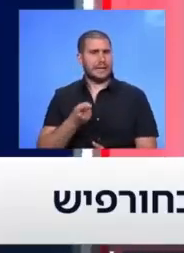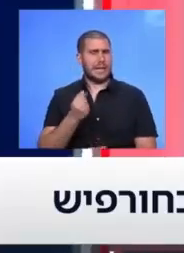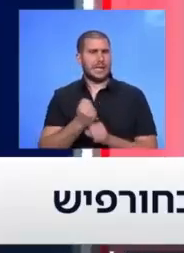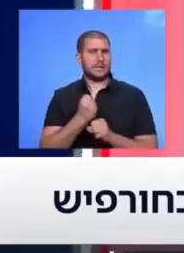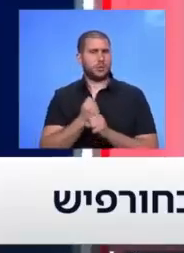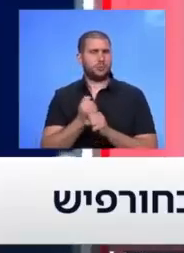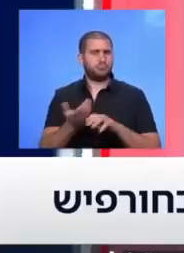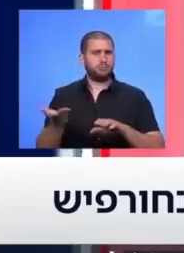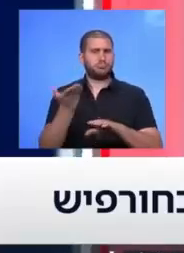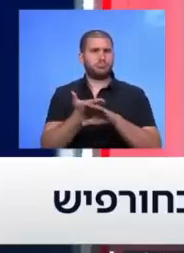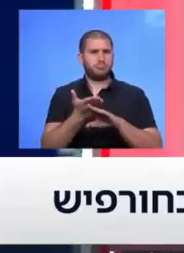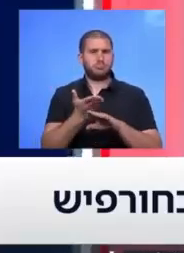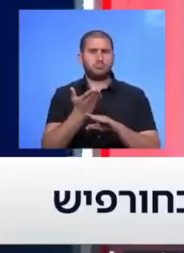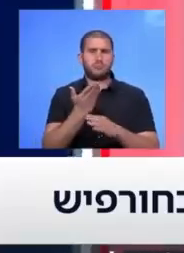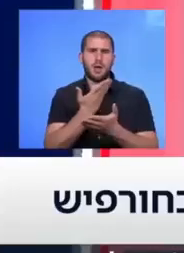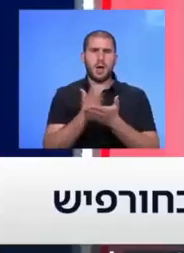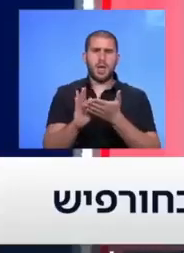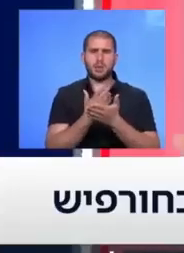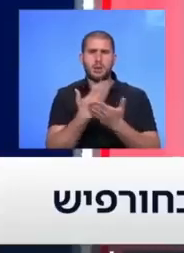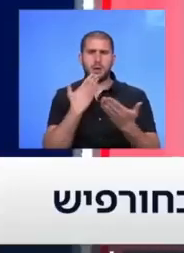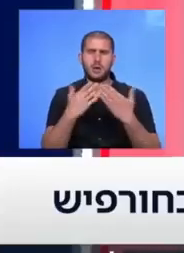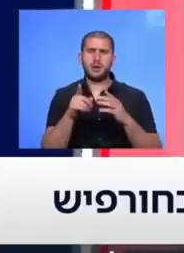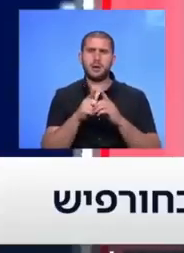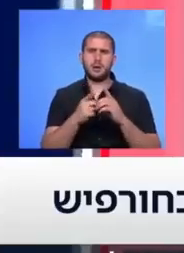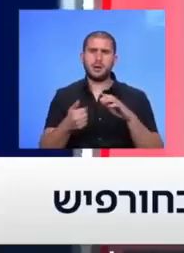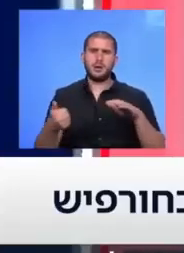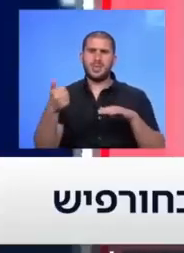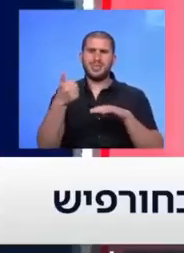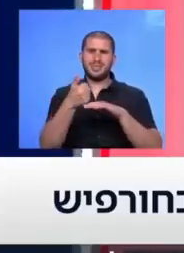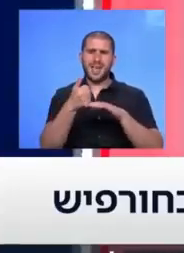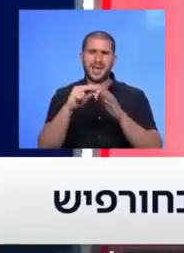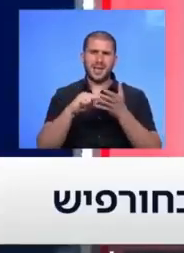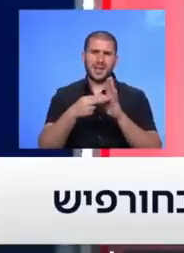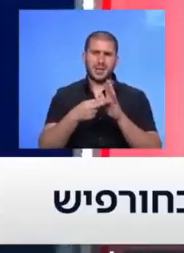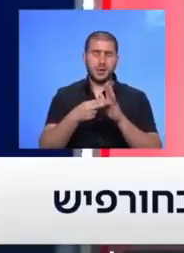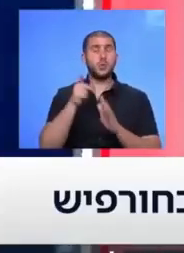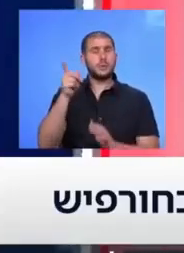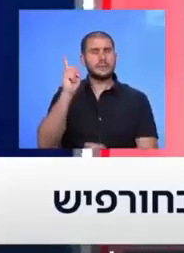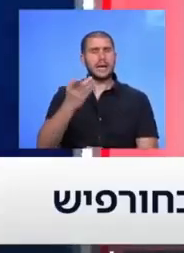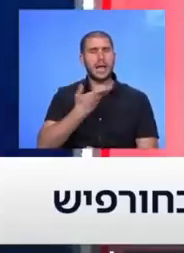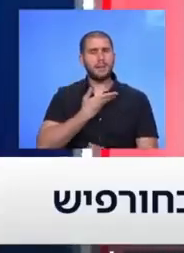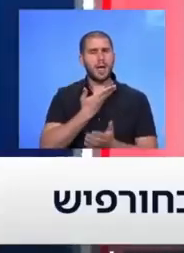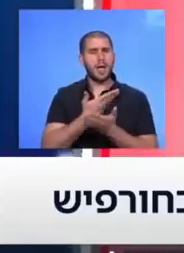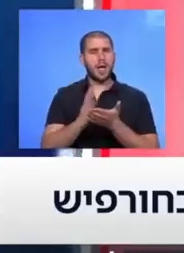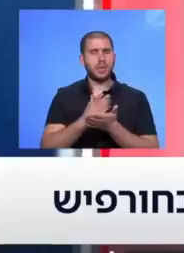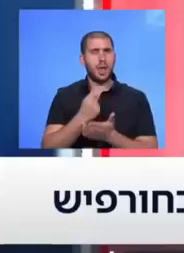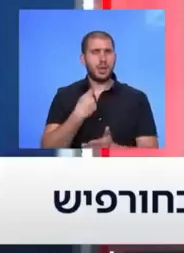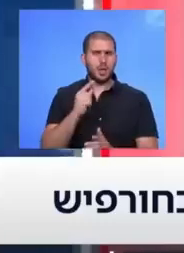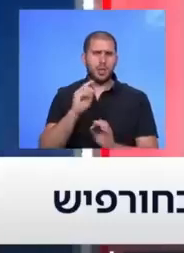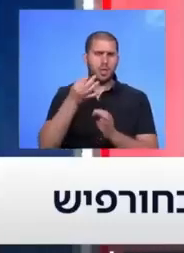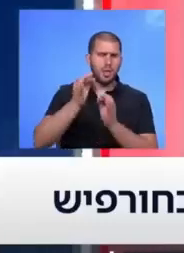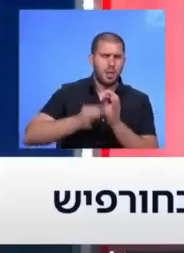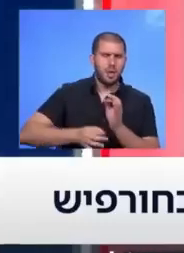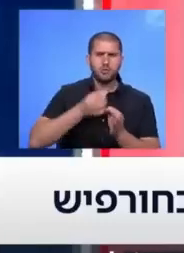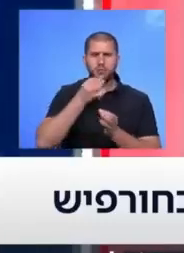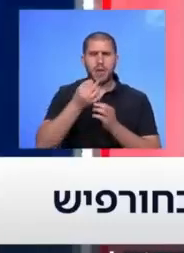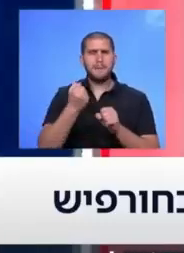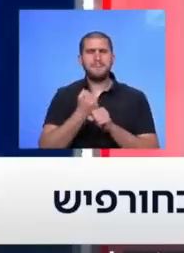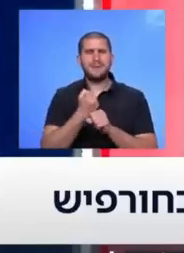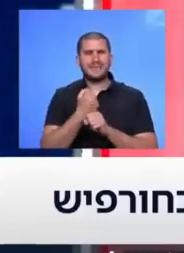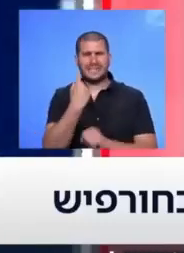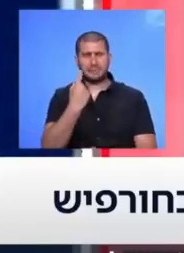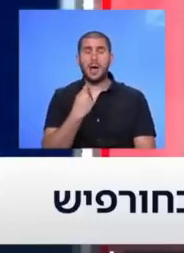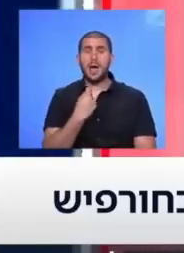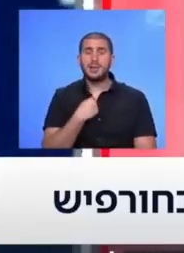בפני מקבלי החלטות, קרי הדרג המדיני הנבחר, ושהוא יקבל את ההחלטה. אני לא נכנס לשאלה המבצעית,